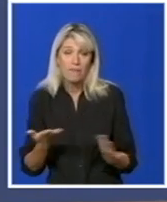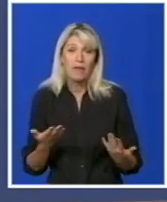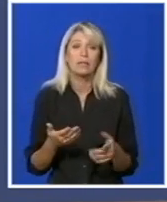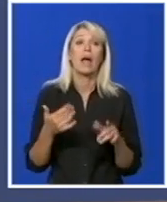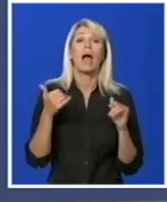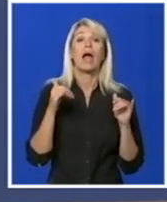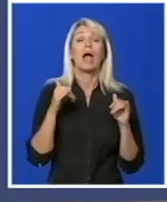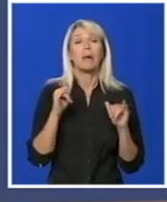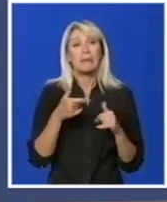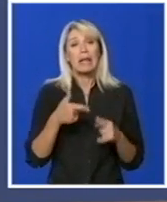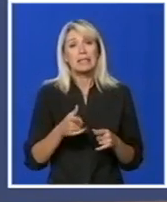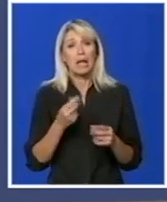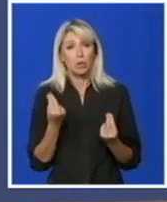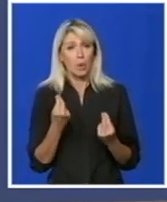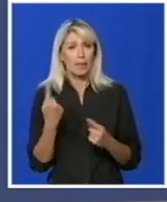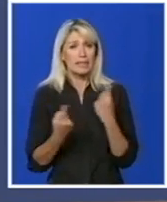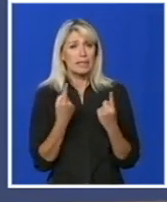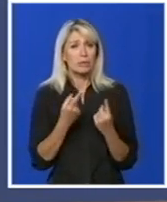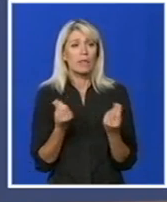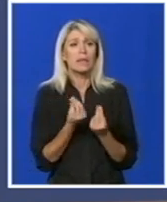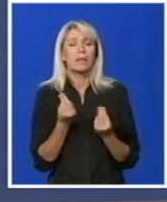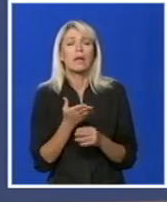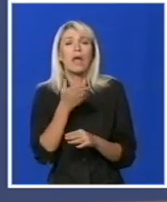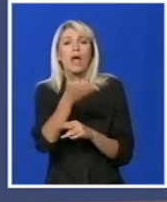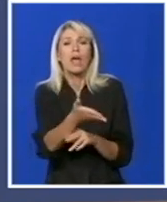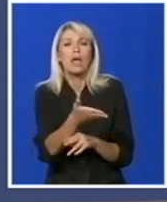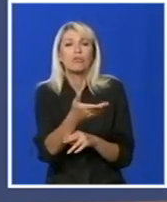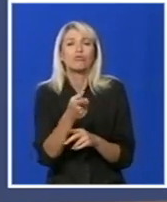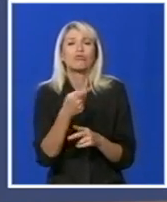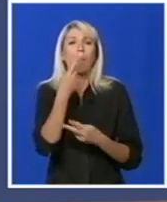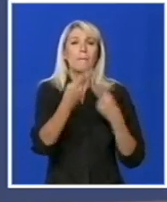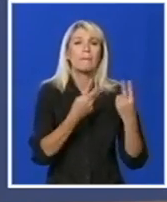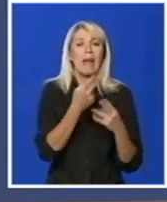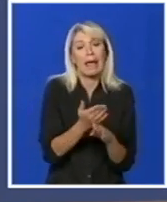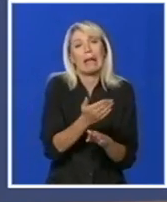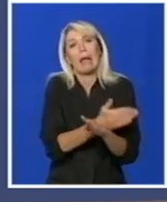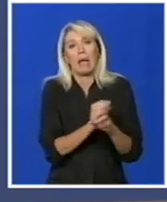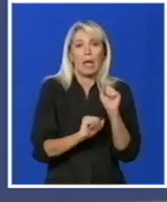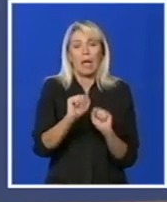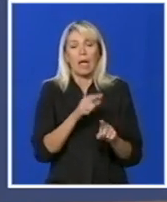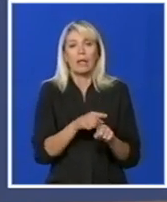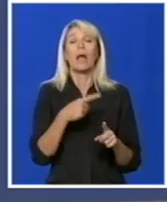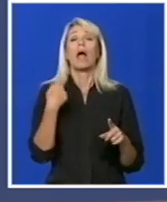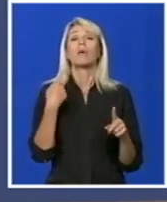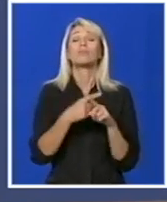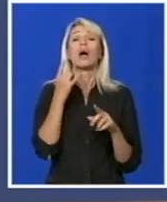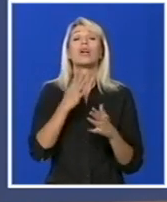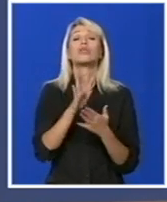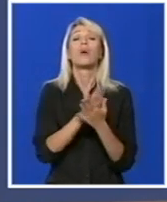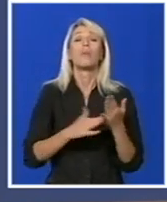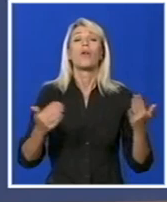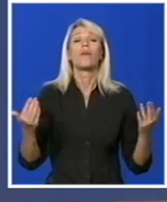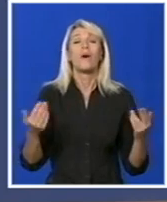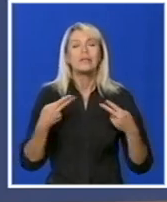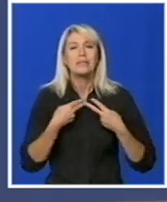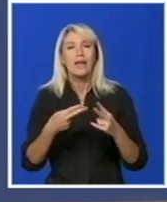uobičajene preventivne preglede ili je to i dalje rizično i to treba da izbjegavaju? I kada će ponovo biti pokrenuti postupci van telesne oplodnje